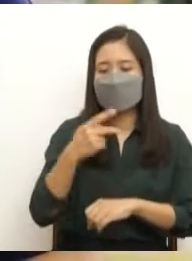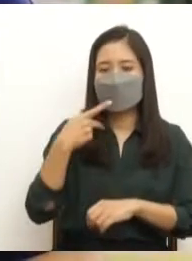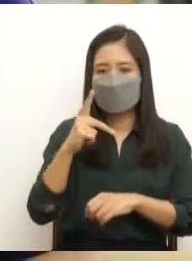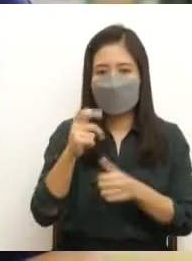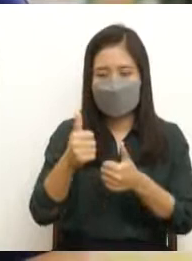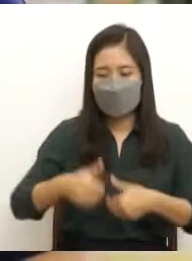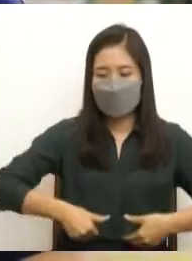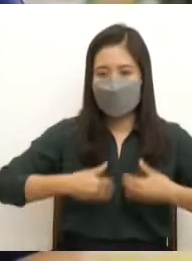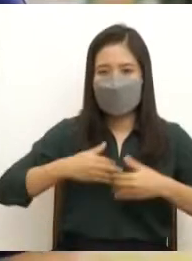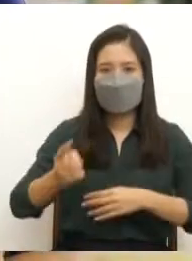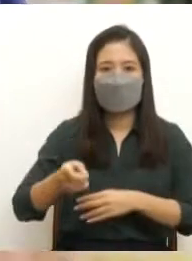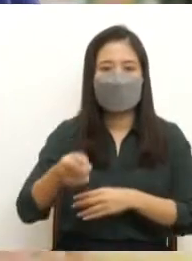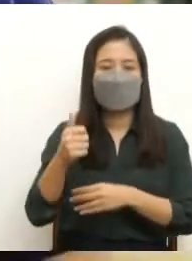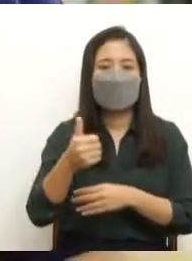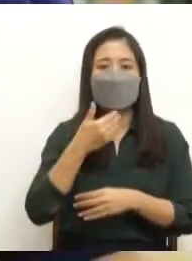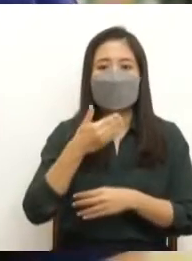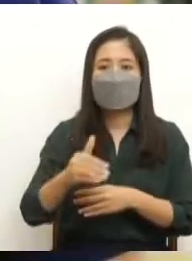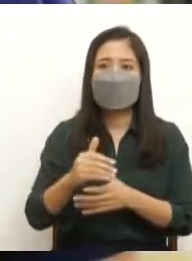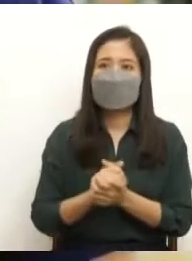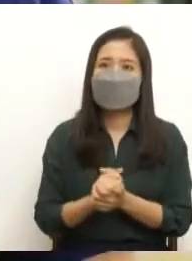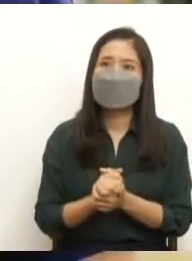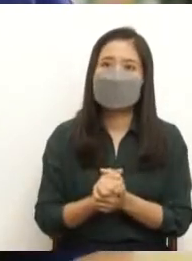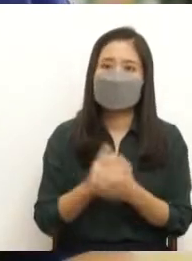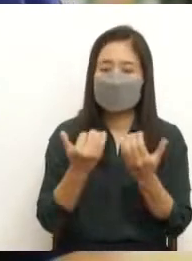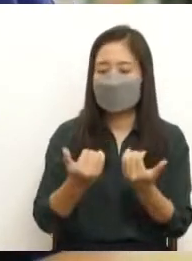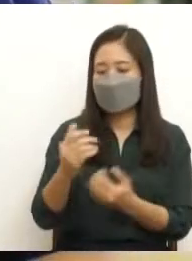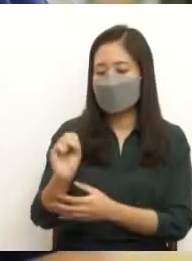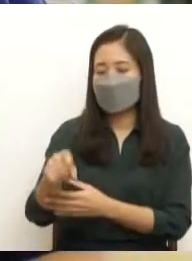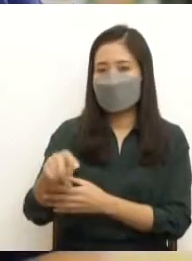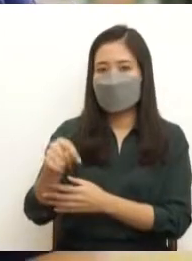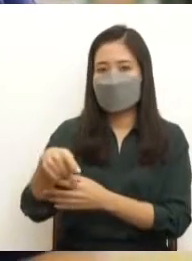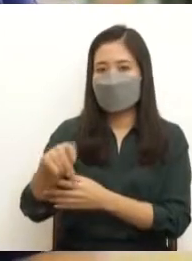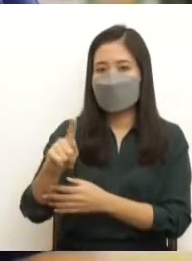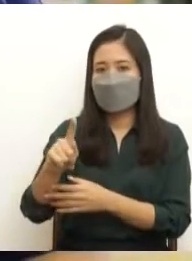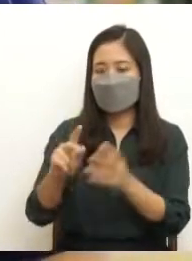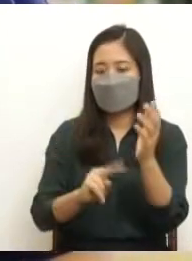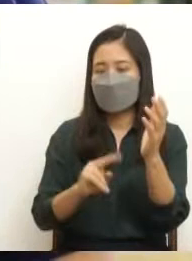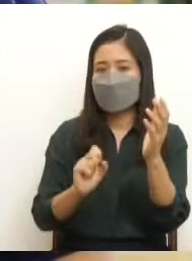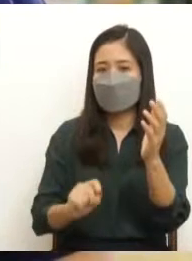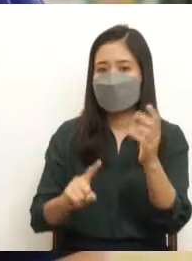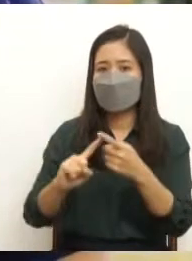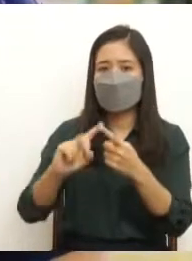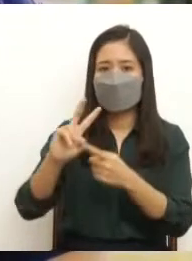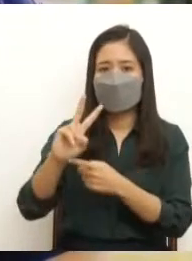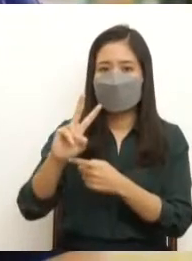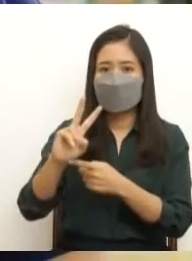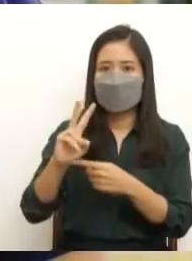จำวันได้อย่างยั่งยืนและเรื่องราวดีๆของสำนักงานเขตพื้นที่การศึกษาประถมศึกษานครศรีธรรมราชเขต